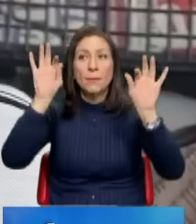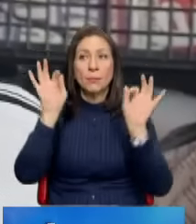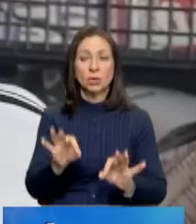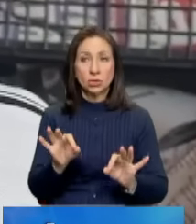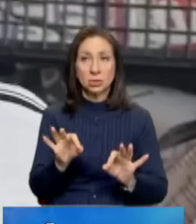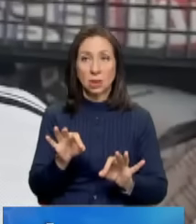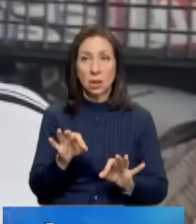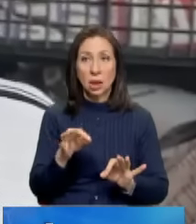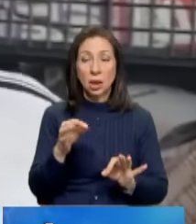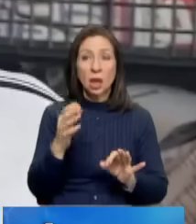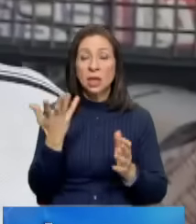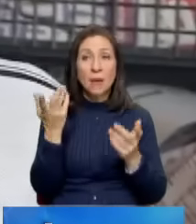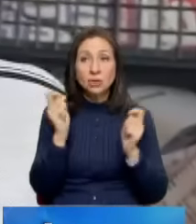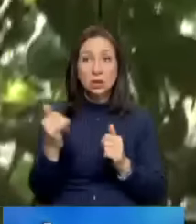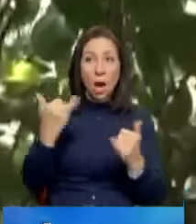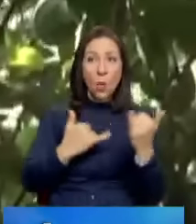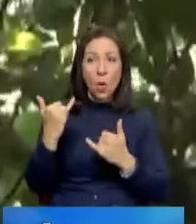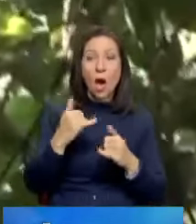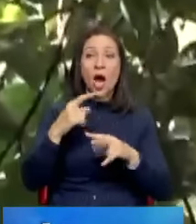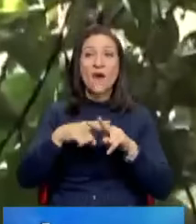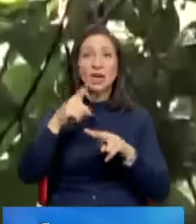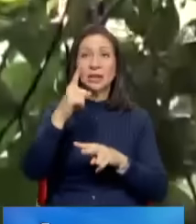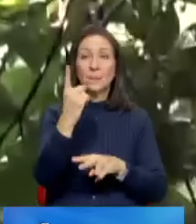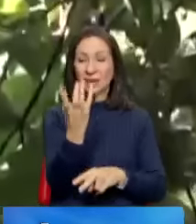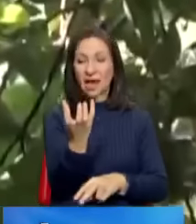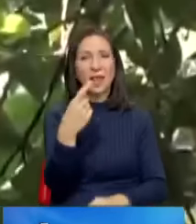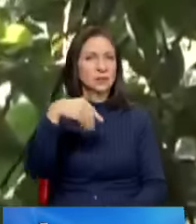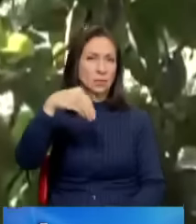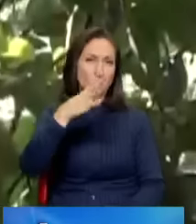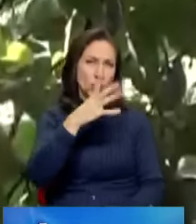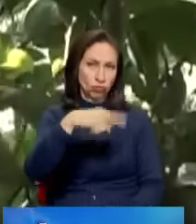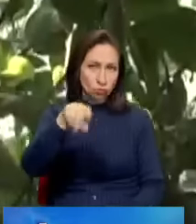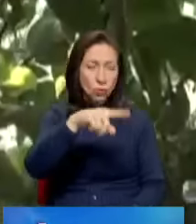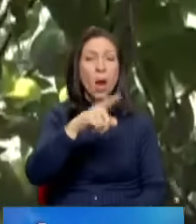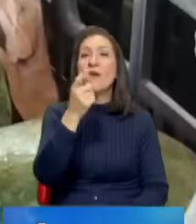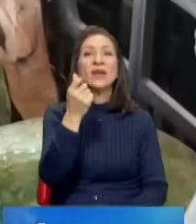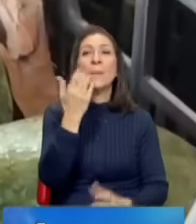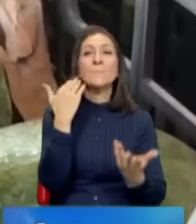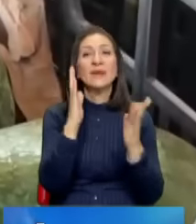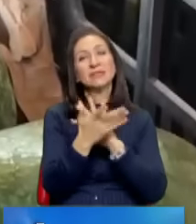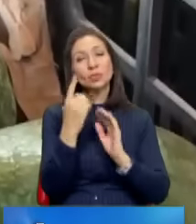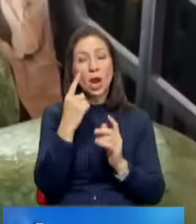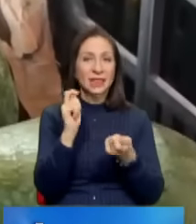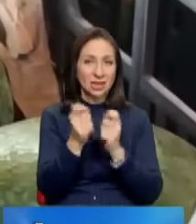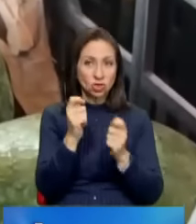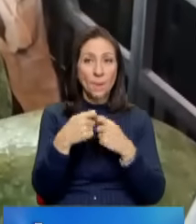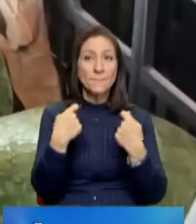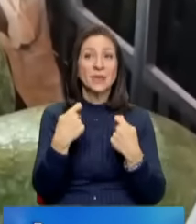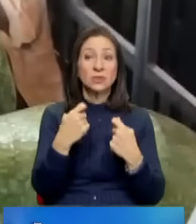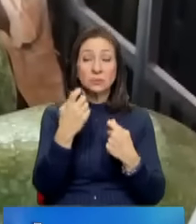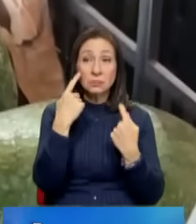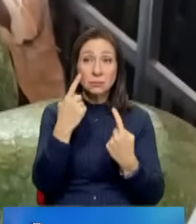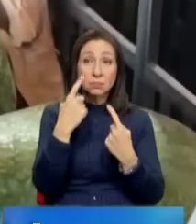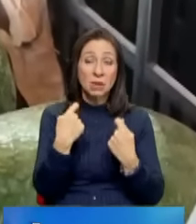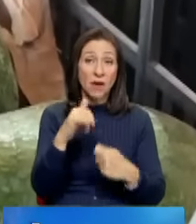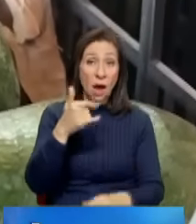başladık. Bizi de arıyorlar, ne yapacağız diye. Avokado tane hesabıyla satılıyor. Fiyatı mevsimsel değişiyor. Maliyetli bir üretim süreci